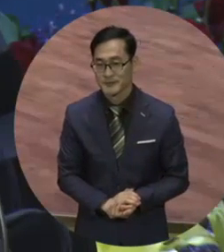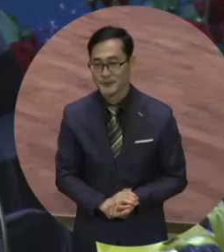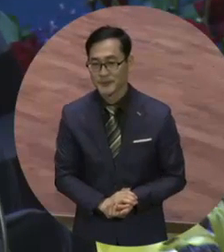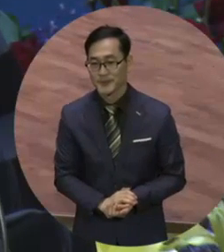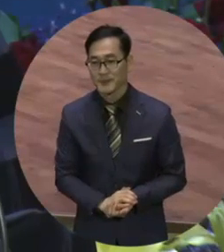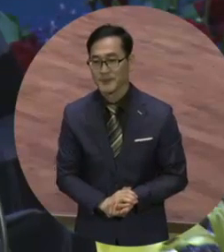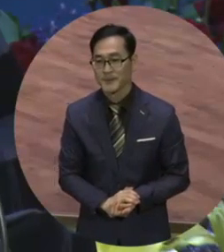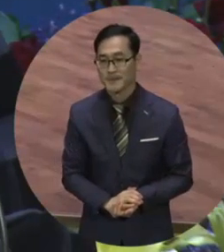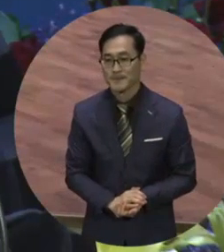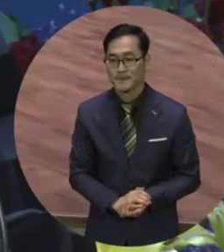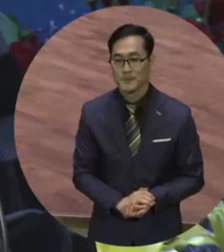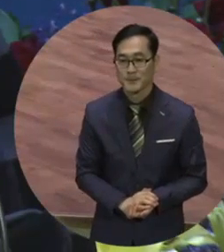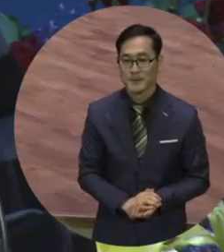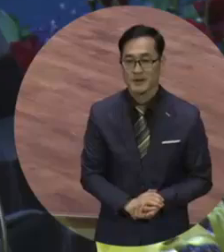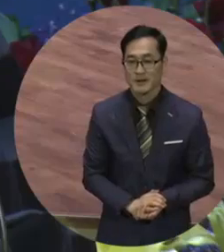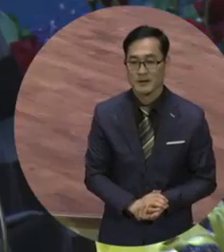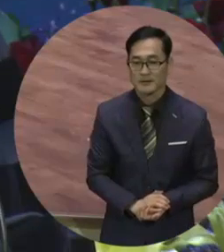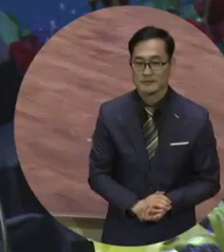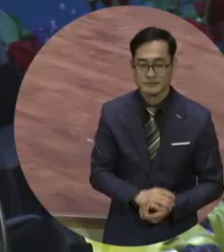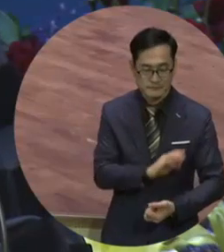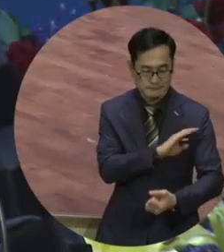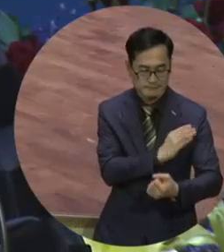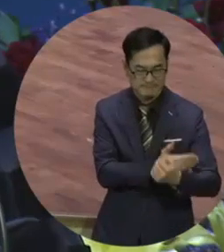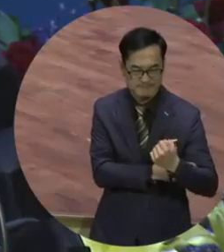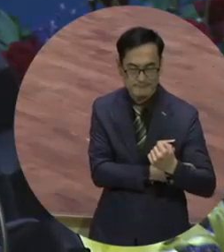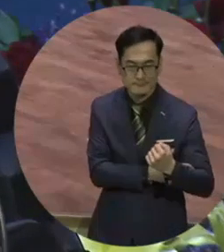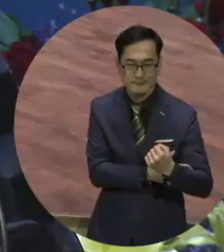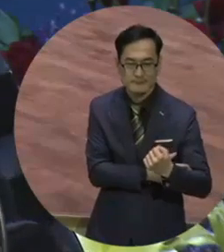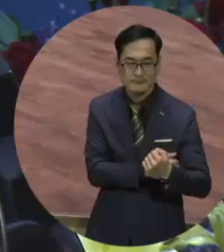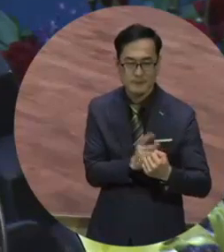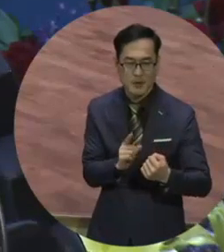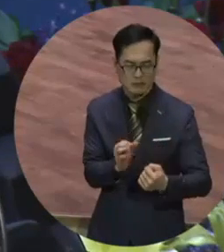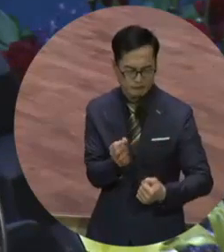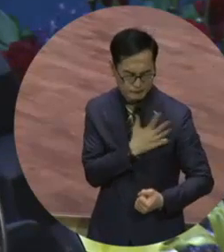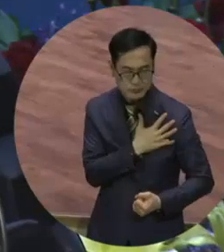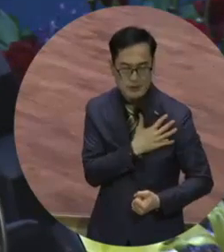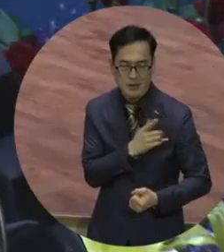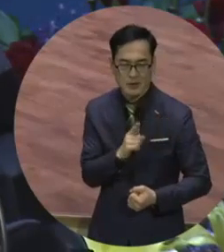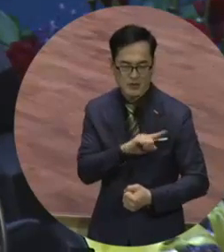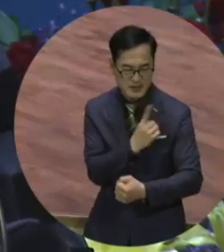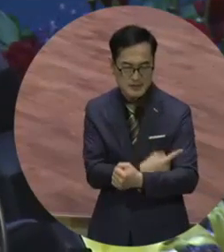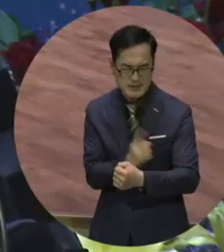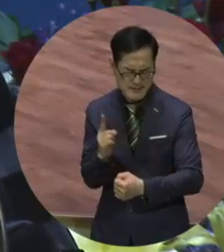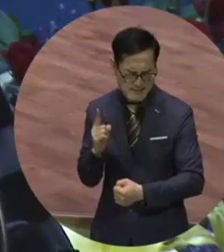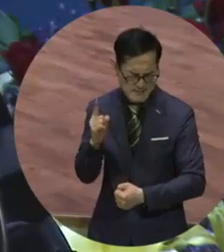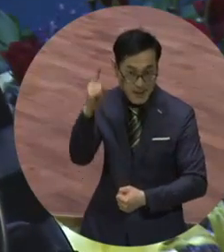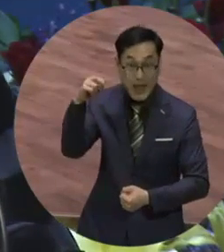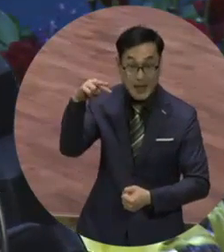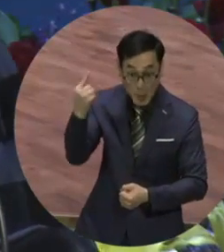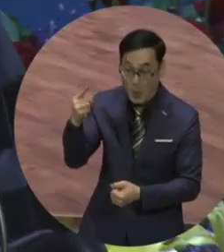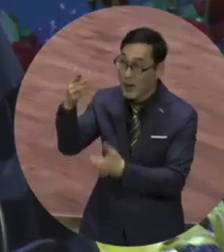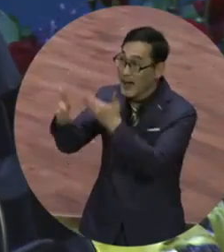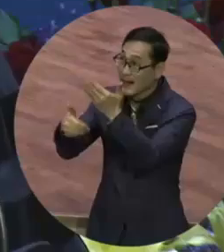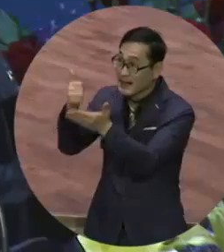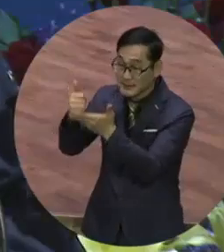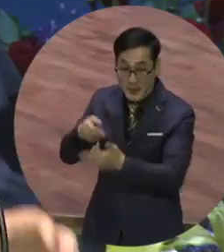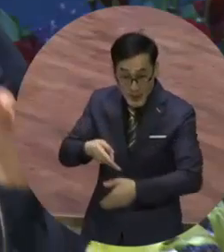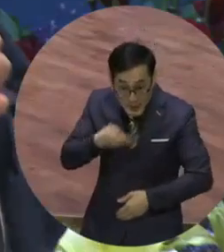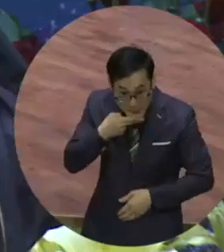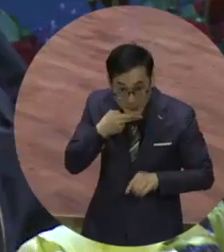아무리 고상하고 아무리 권력을 가지고 아무리 부를 소유한다 할지라도 하나님이 없는